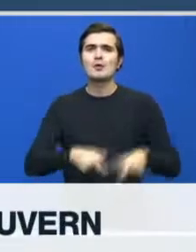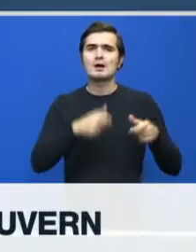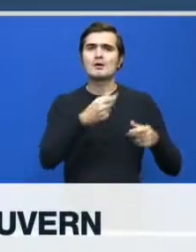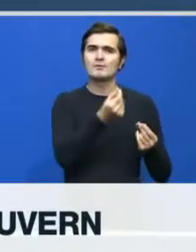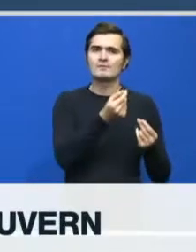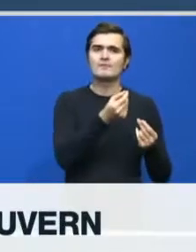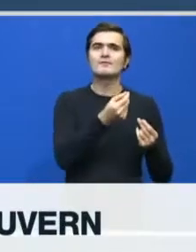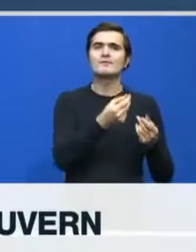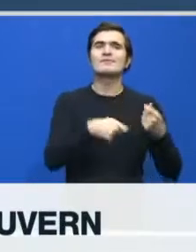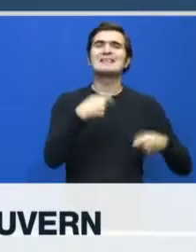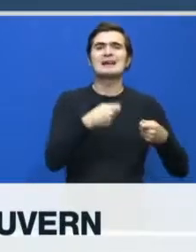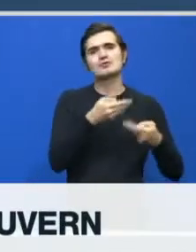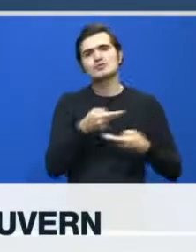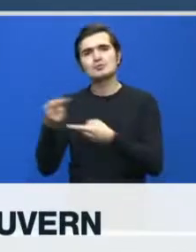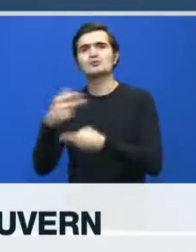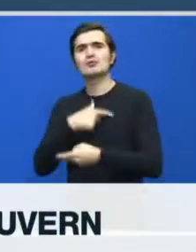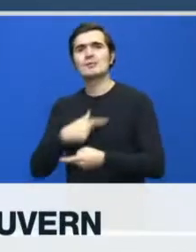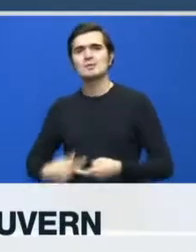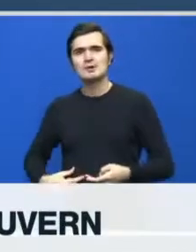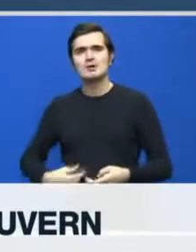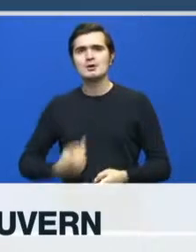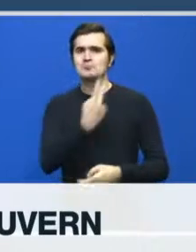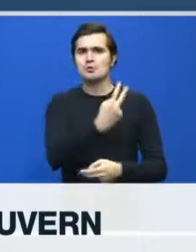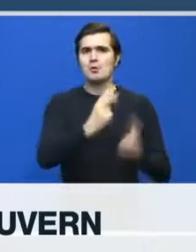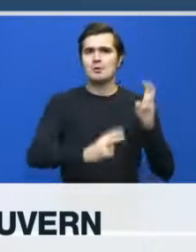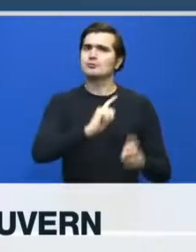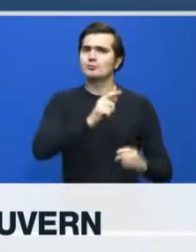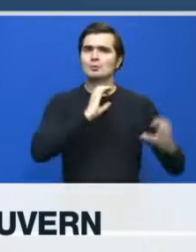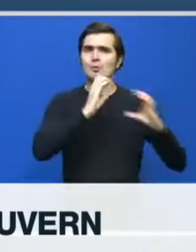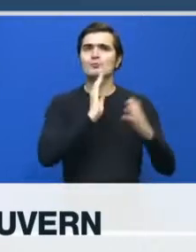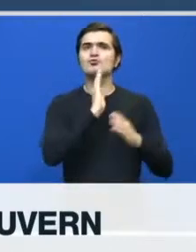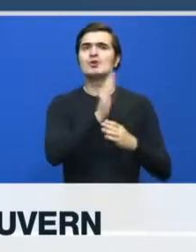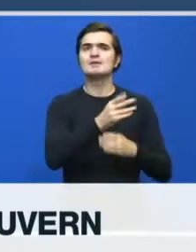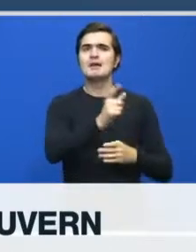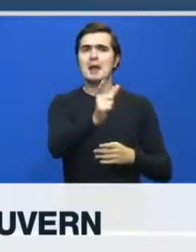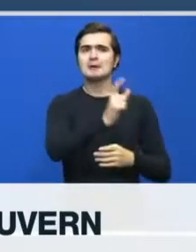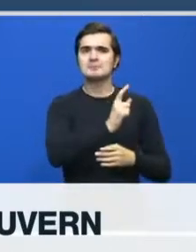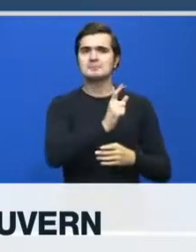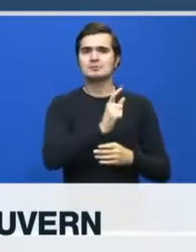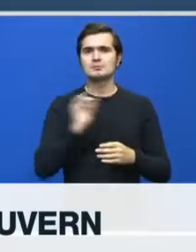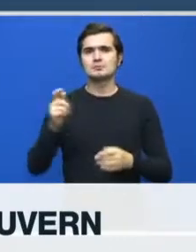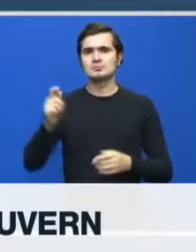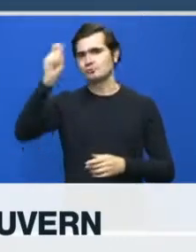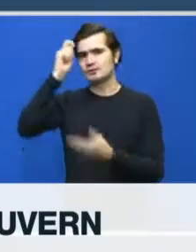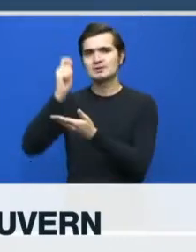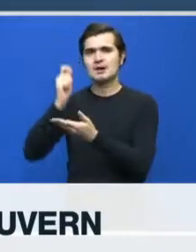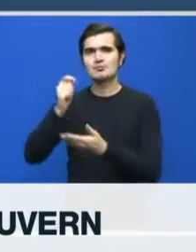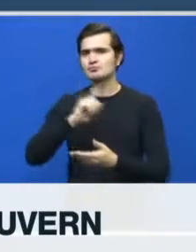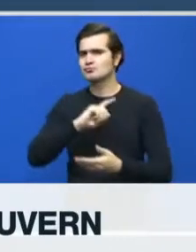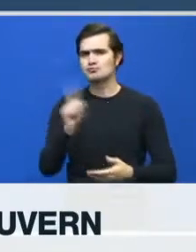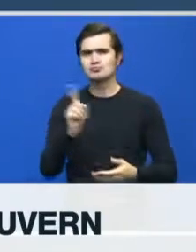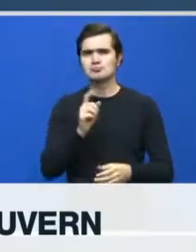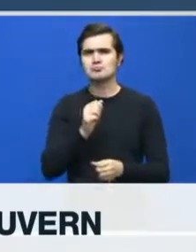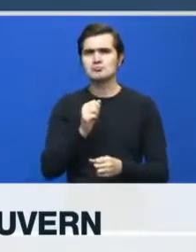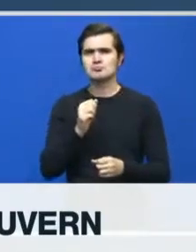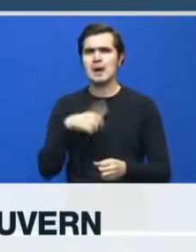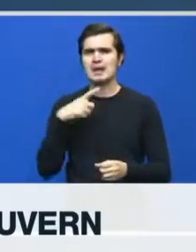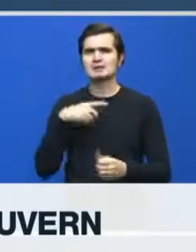primărie, cele două instituții pot comunica direct și astfel cetățeanul este scutit de o